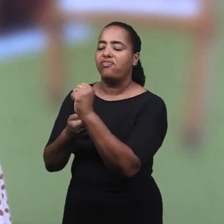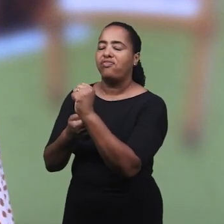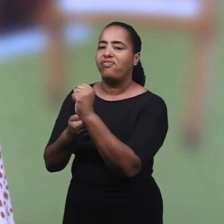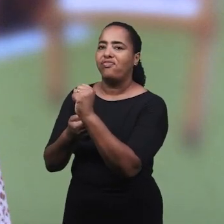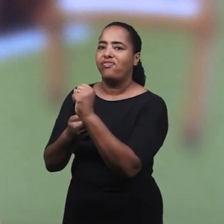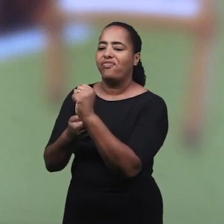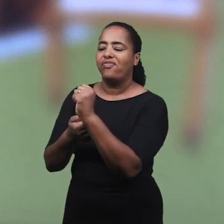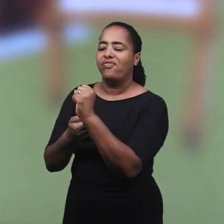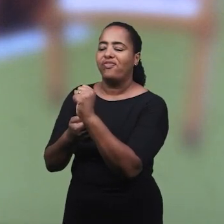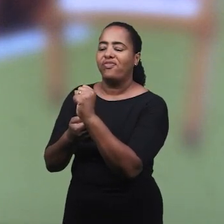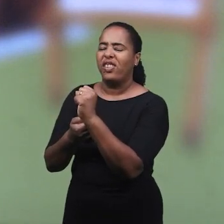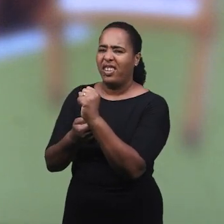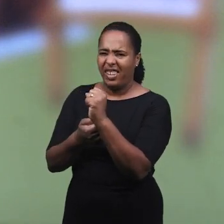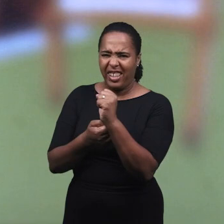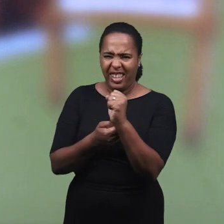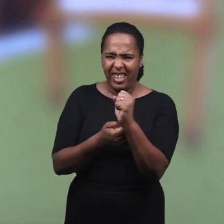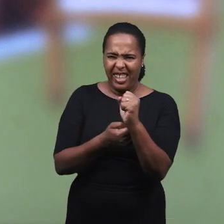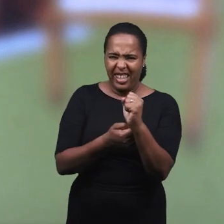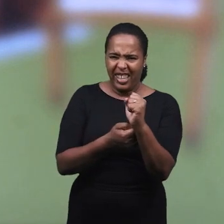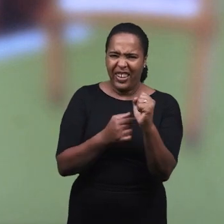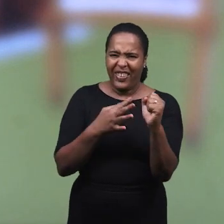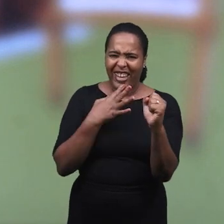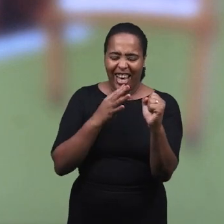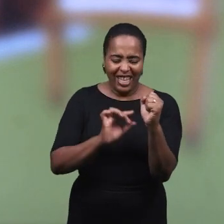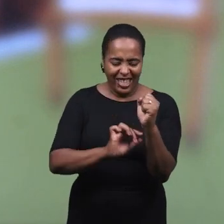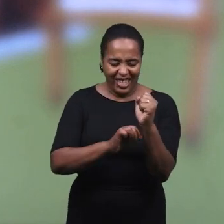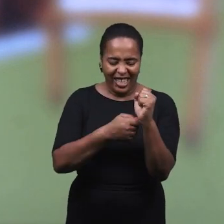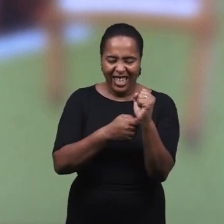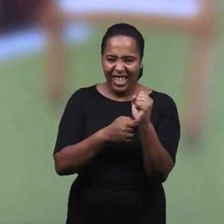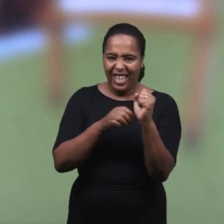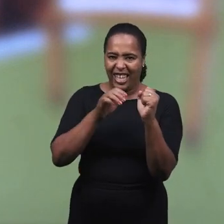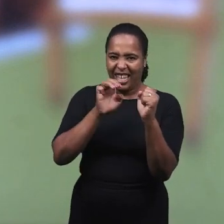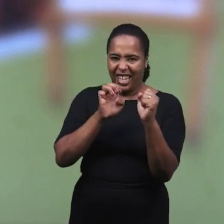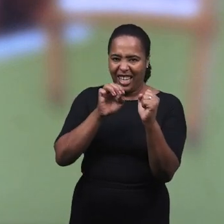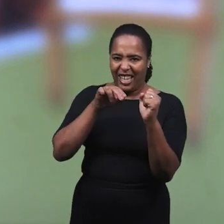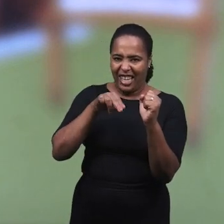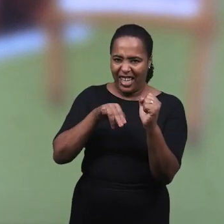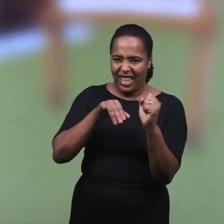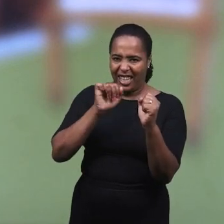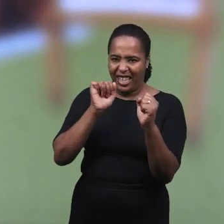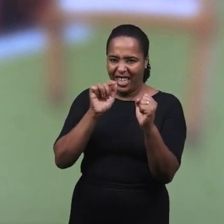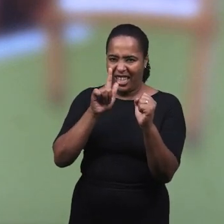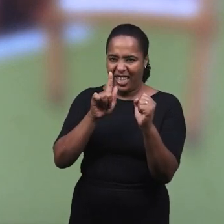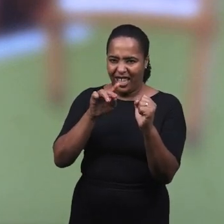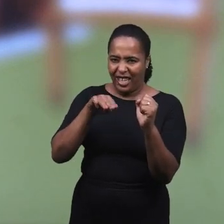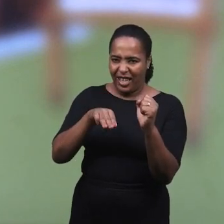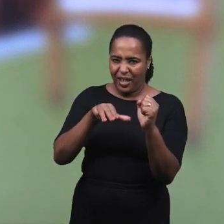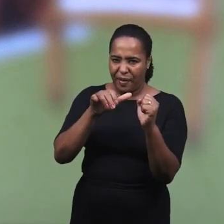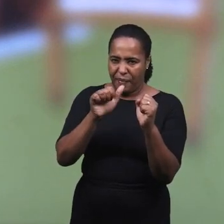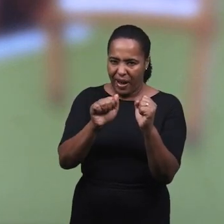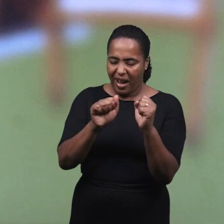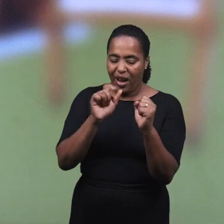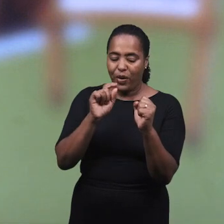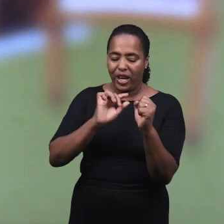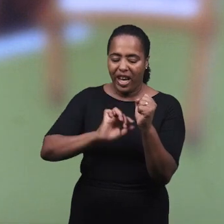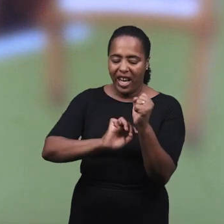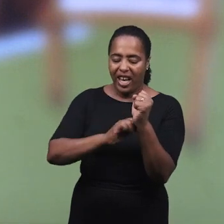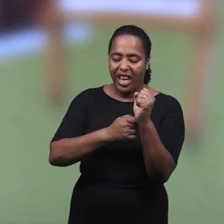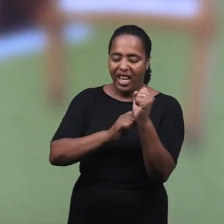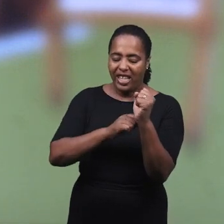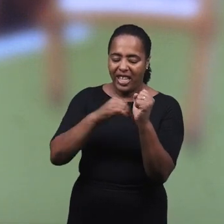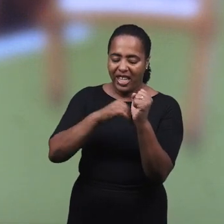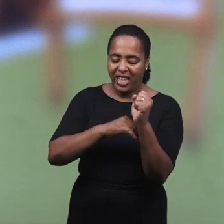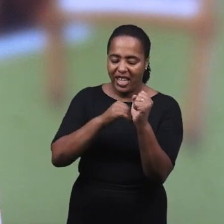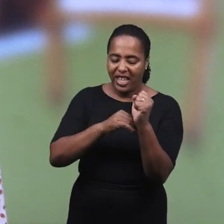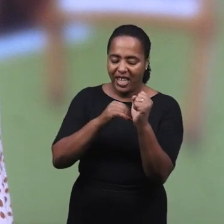a proposé un énigme. Vous savez qu'est-ce que c'est un énigme? Énigme, c'est un secret qu'il y a